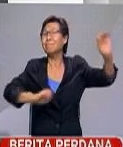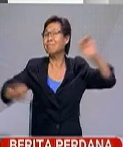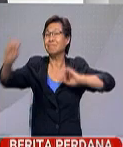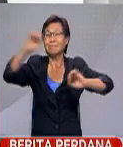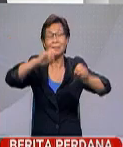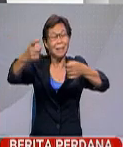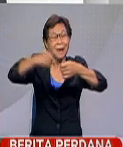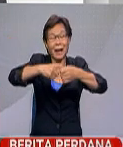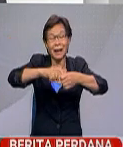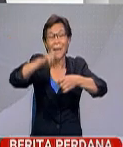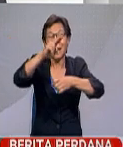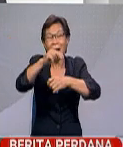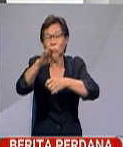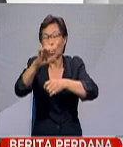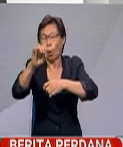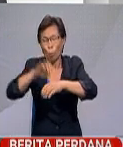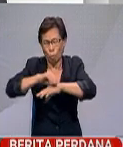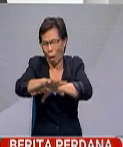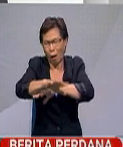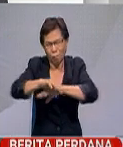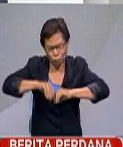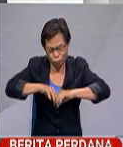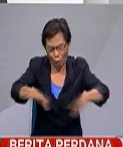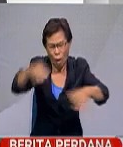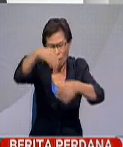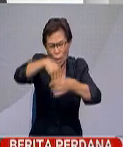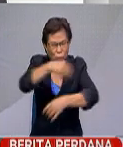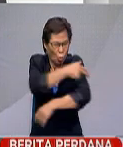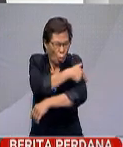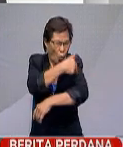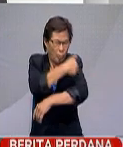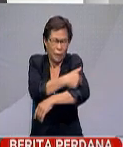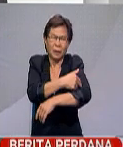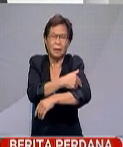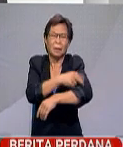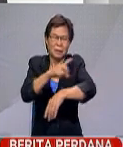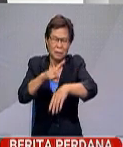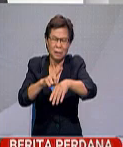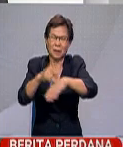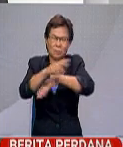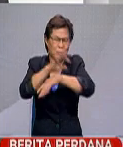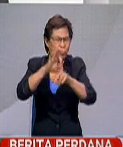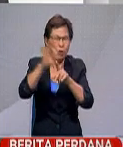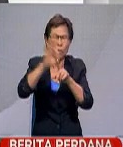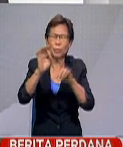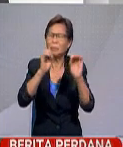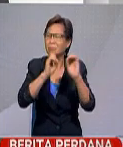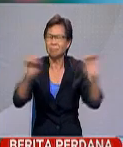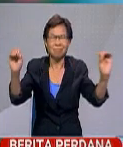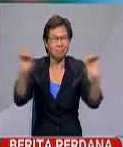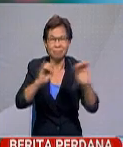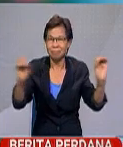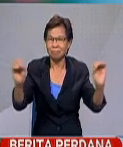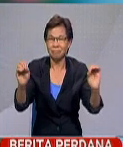kes berkaitan jangkitan virus berkenaan yang dimasukkan ke mana-mana hospital di negeri itu.